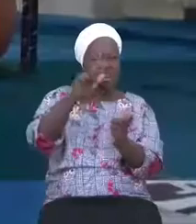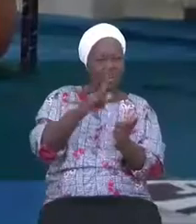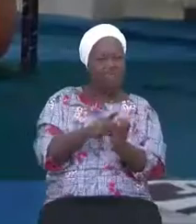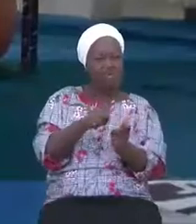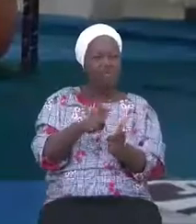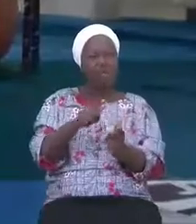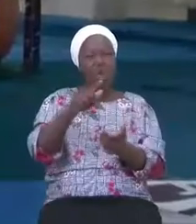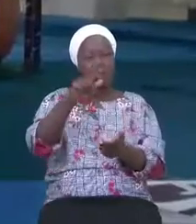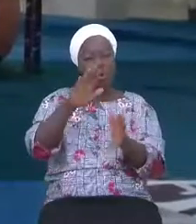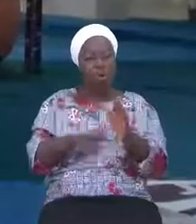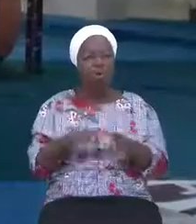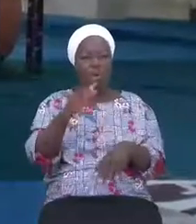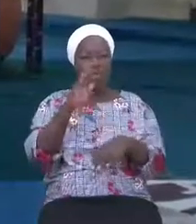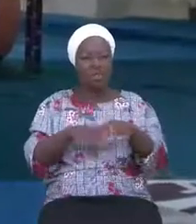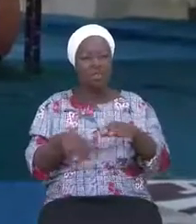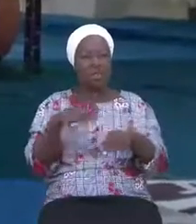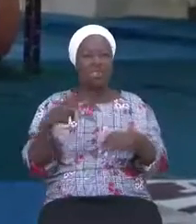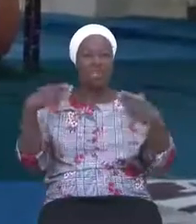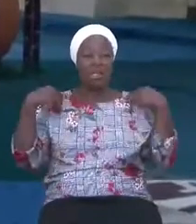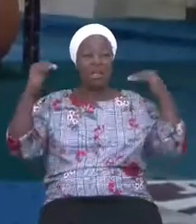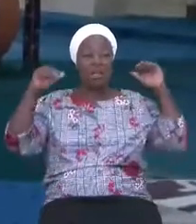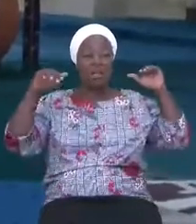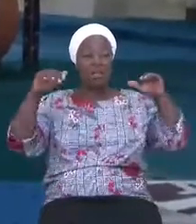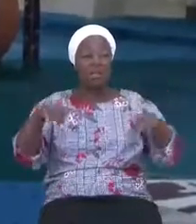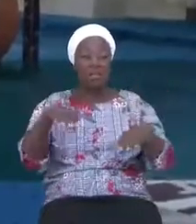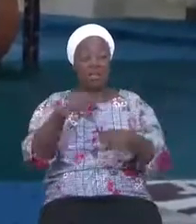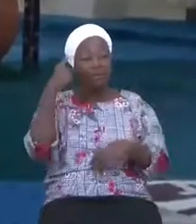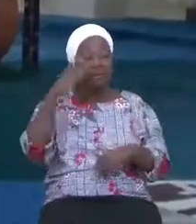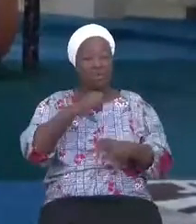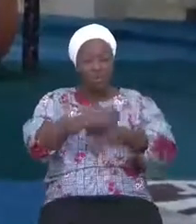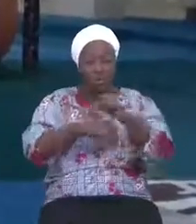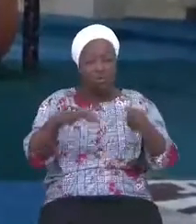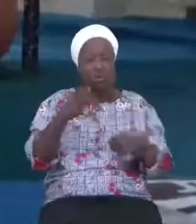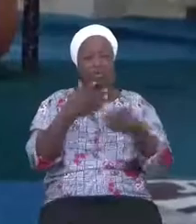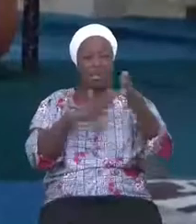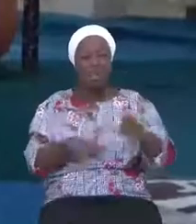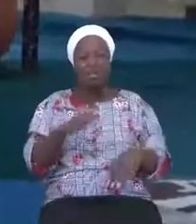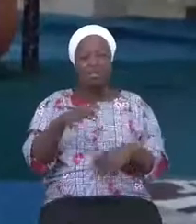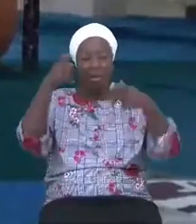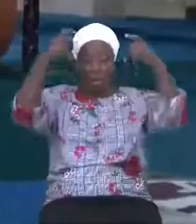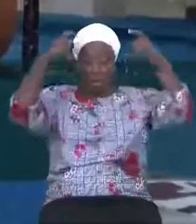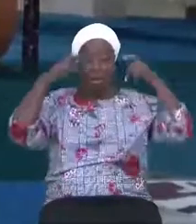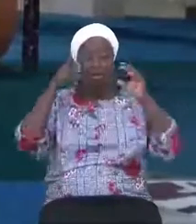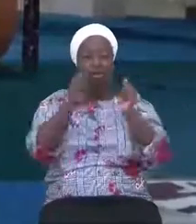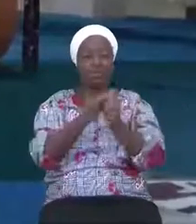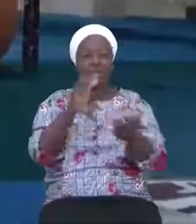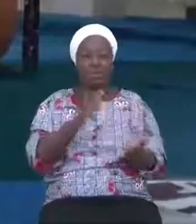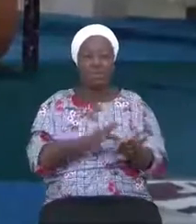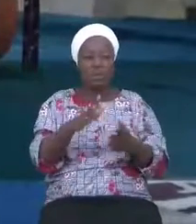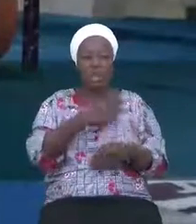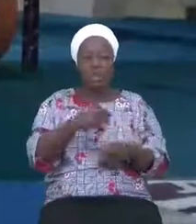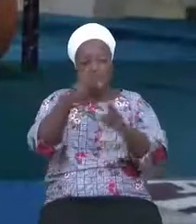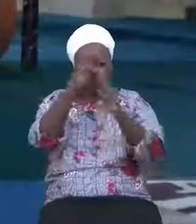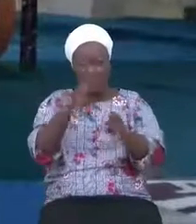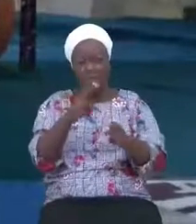Mais celui qui a été abaissé pour un peu de temps au-dessous des anges, Jésus, nous le voyons couronné de gloire et d'honneur